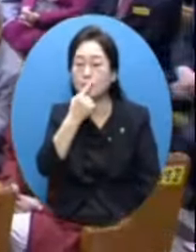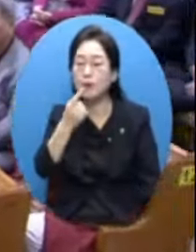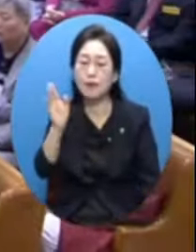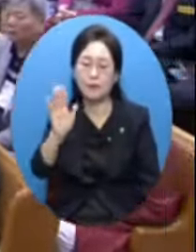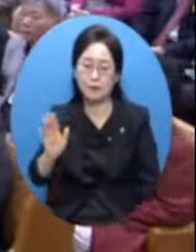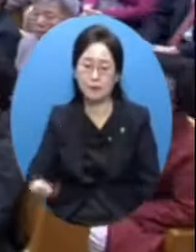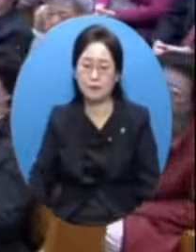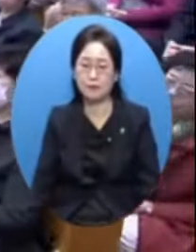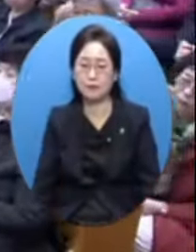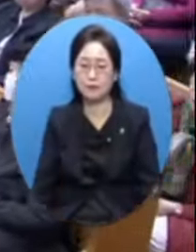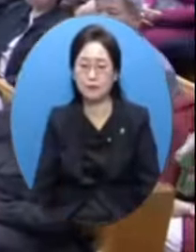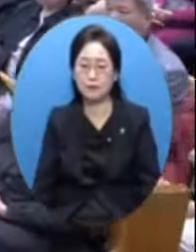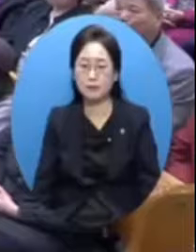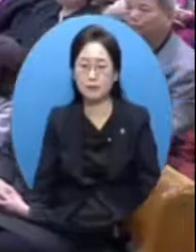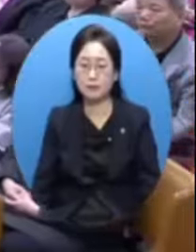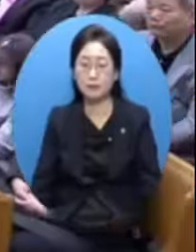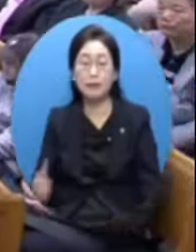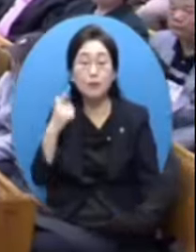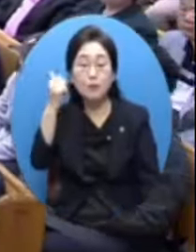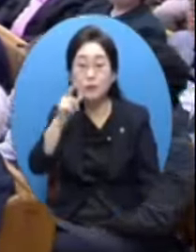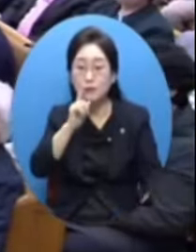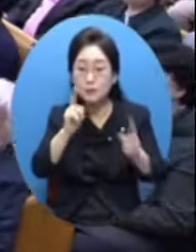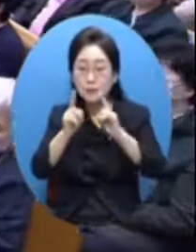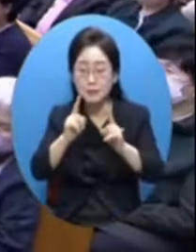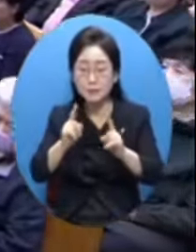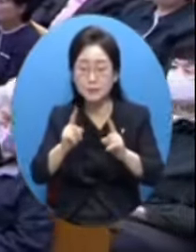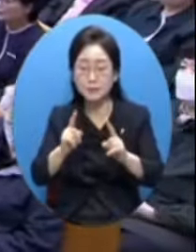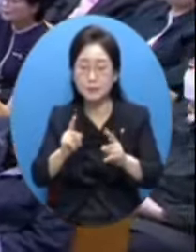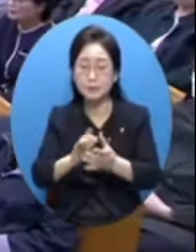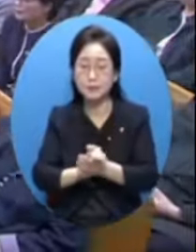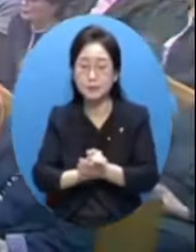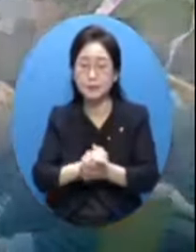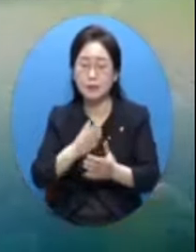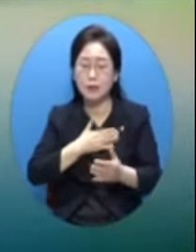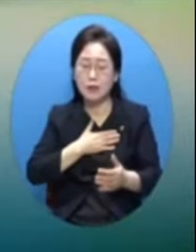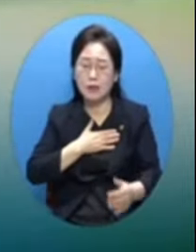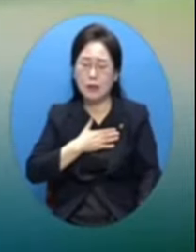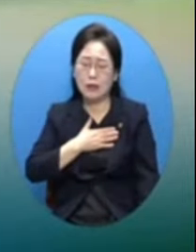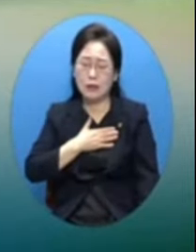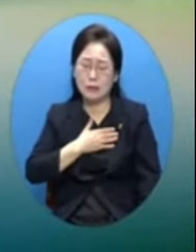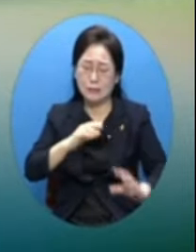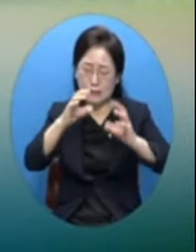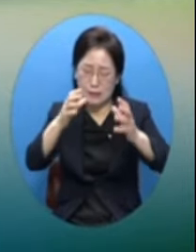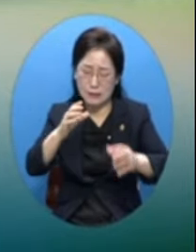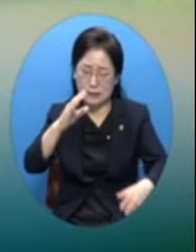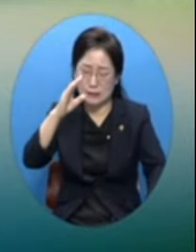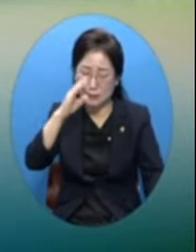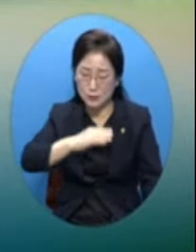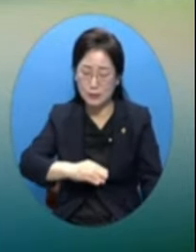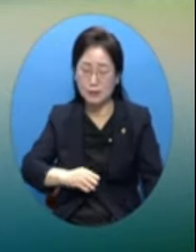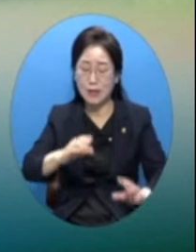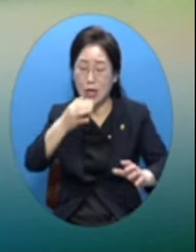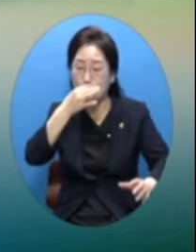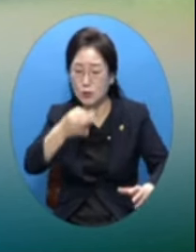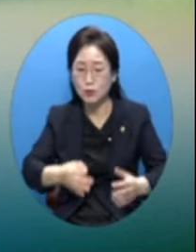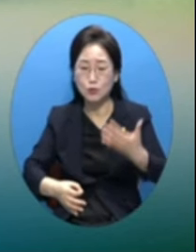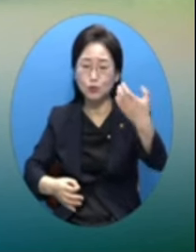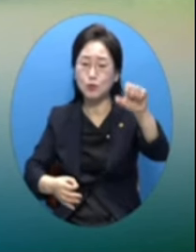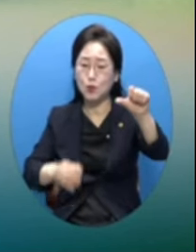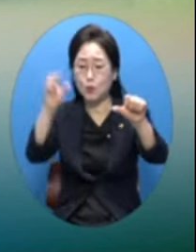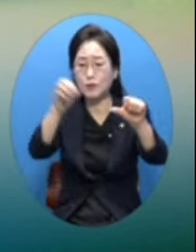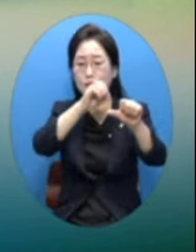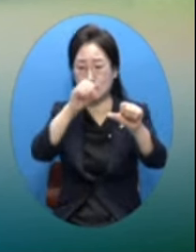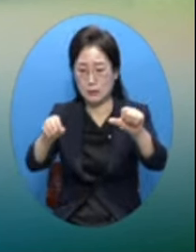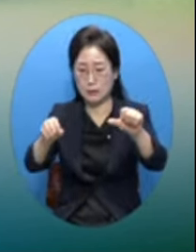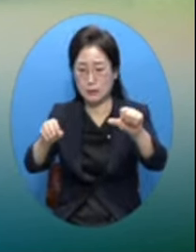했습니다. 목사님 이런 글을 남겼습니다. 내 속된 세상 욕심을 95%쯤